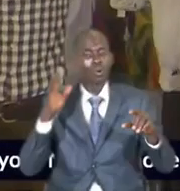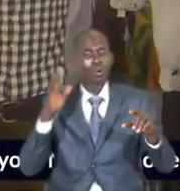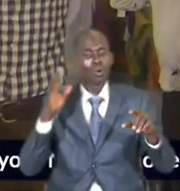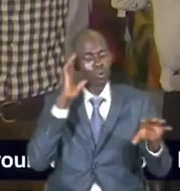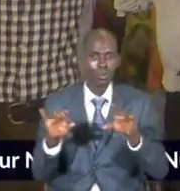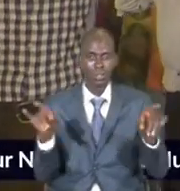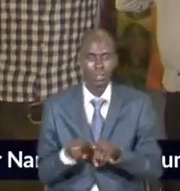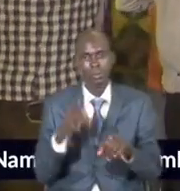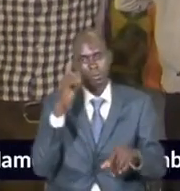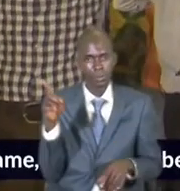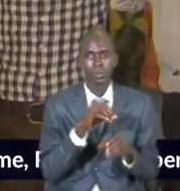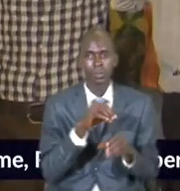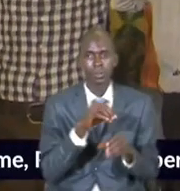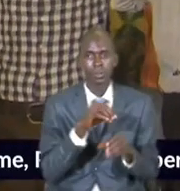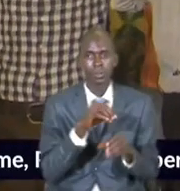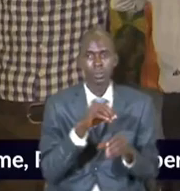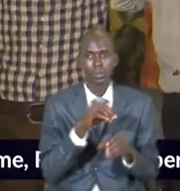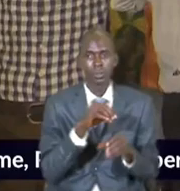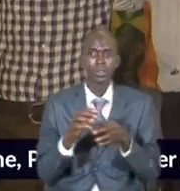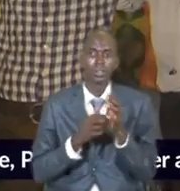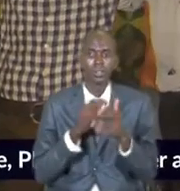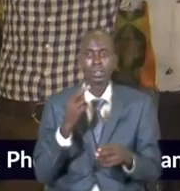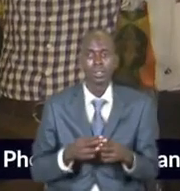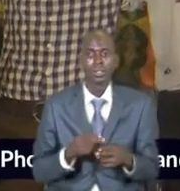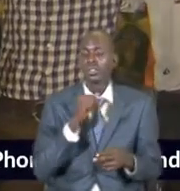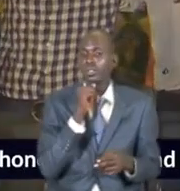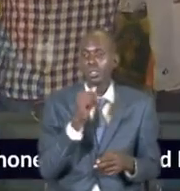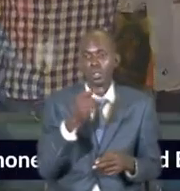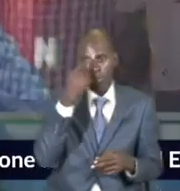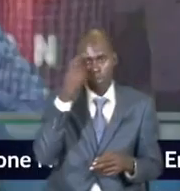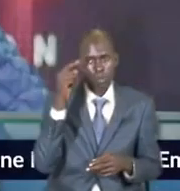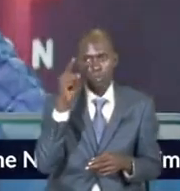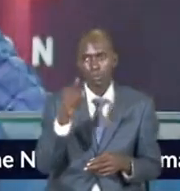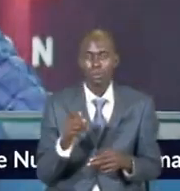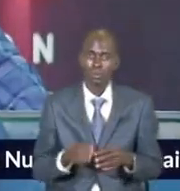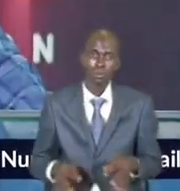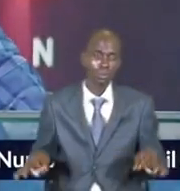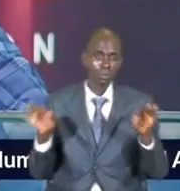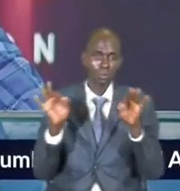nọ. Ọ bụghị site na iruru eru kama ọ bụ amara ya.